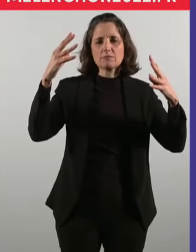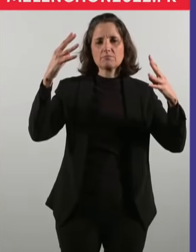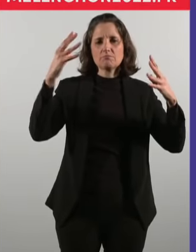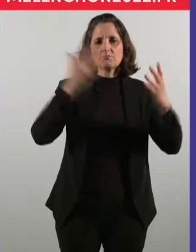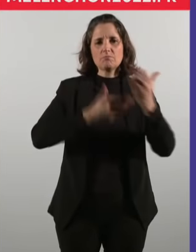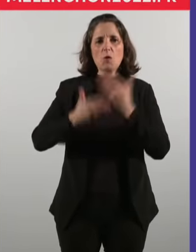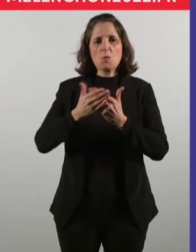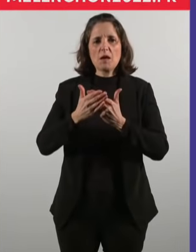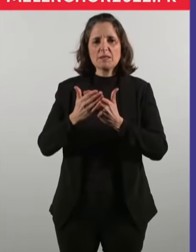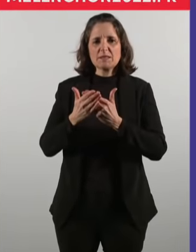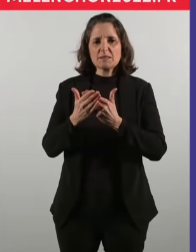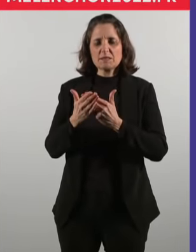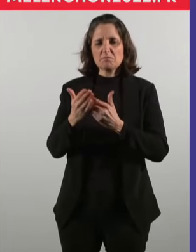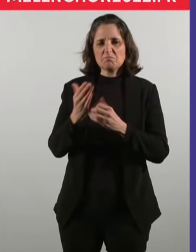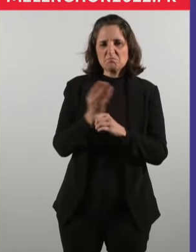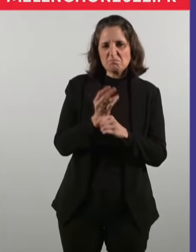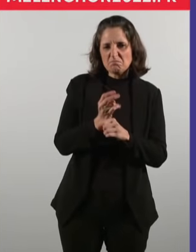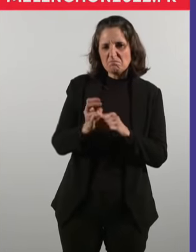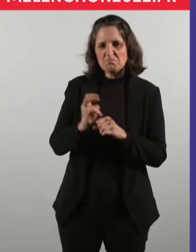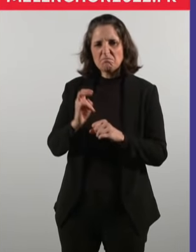monarchie.